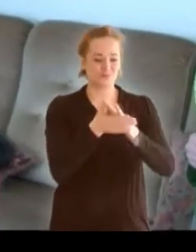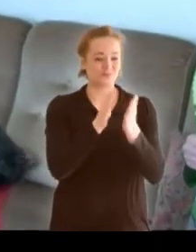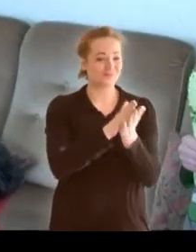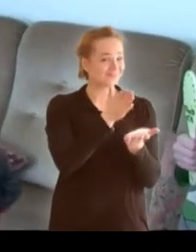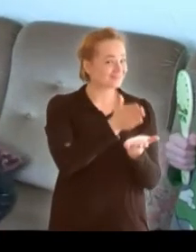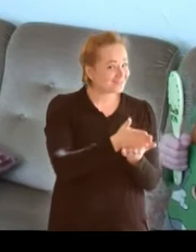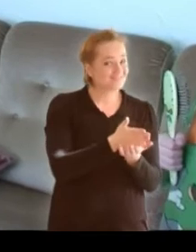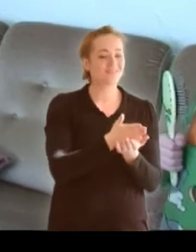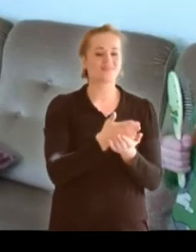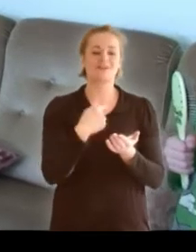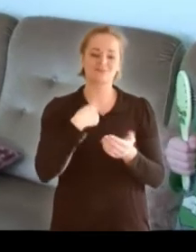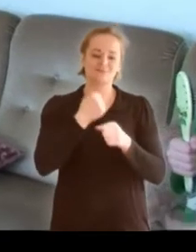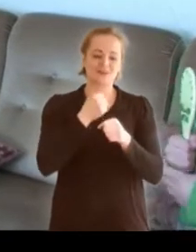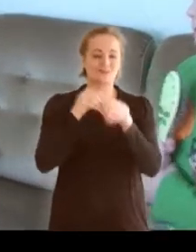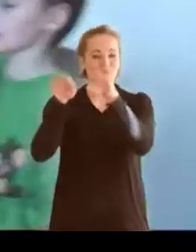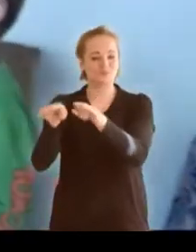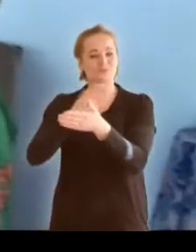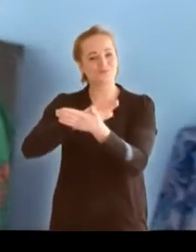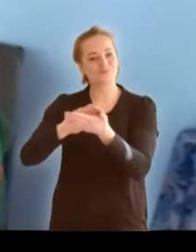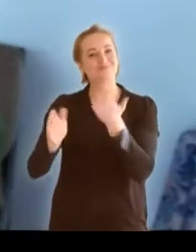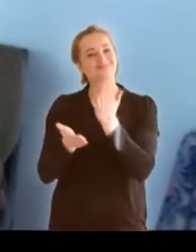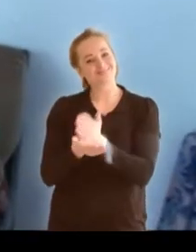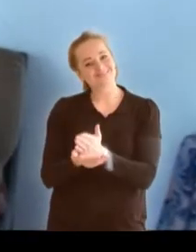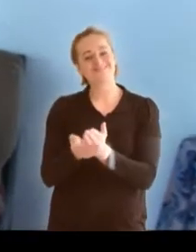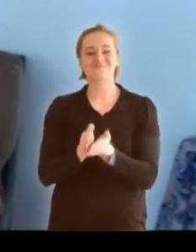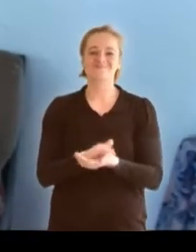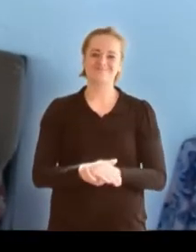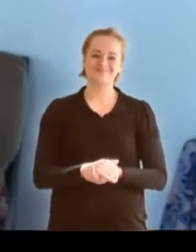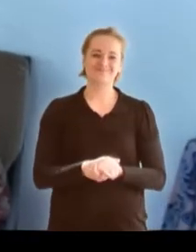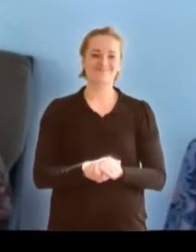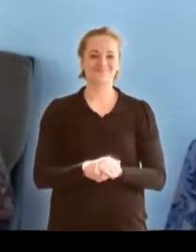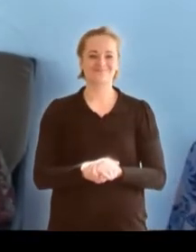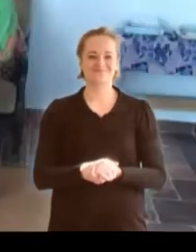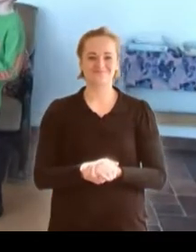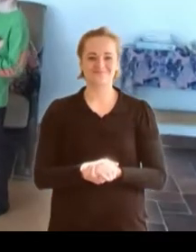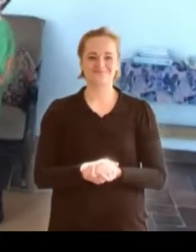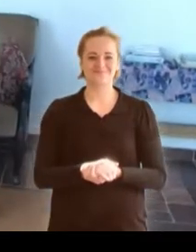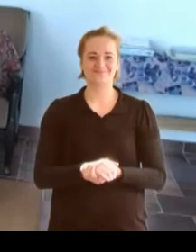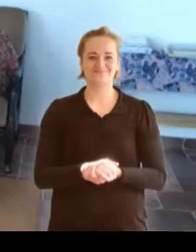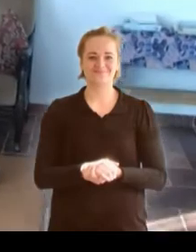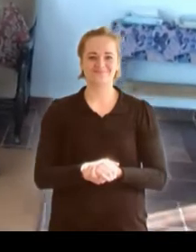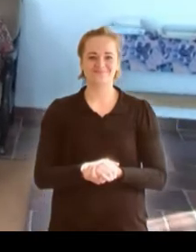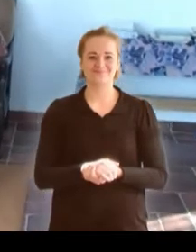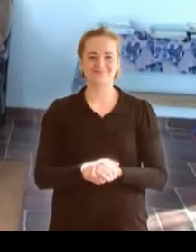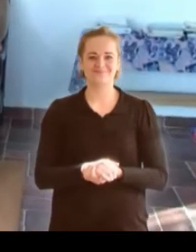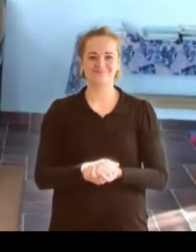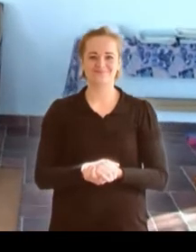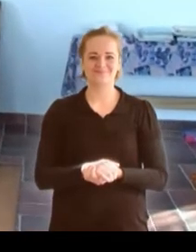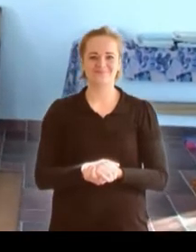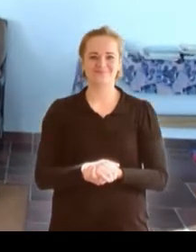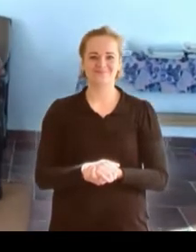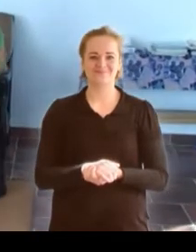Aš padėjau į vietą šią. Padėjau į vietą batus. Mes išbėgome į kiemą